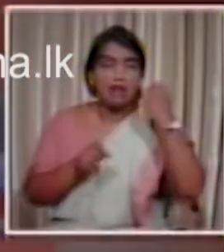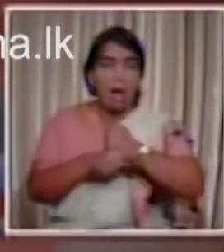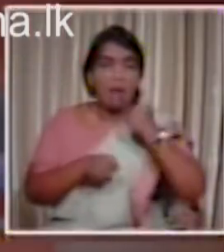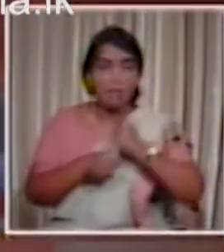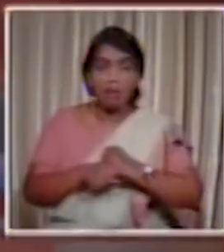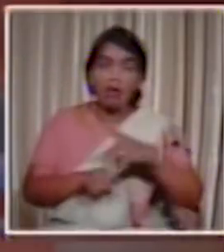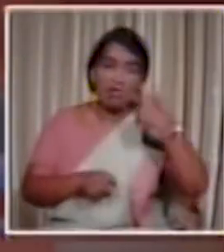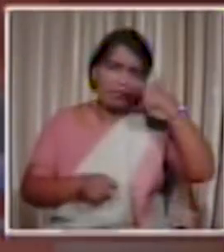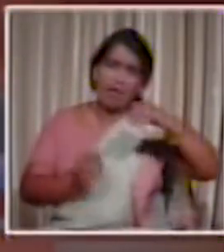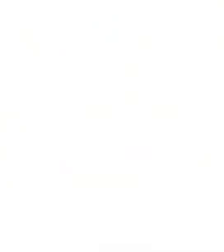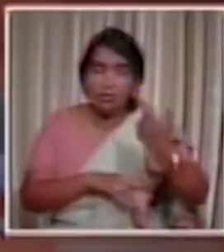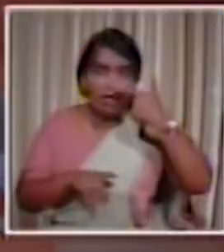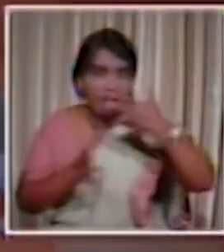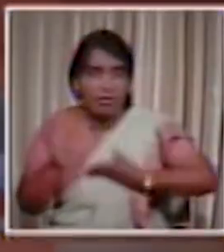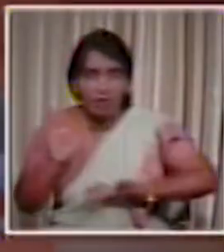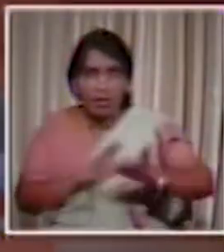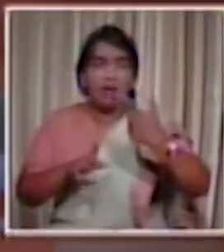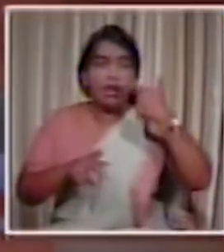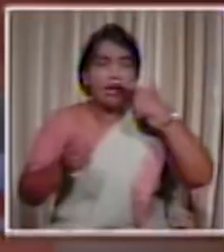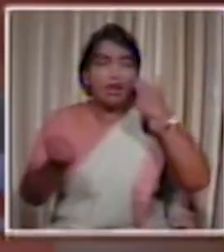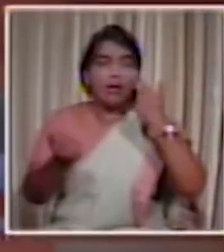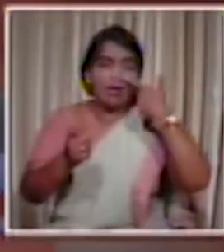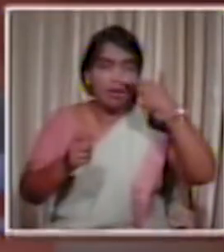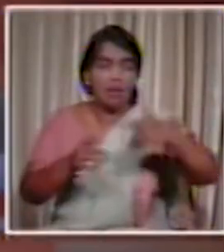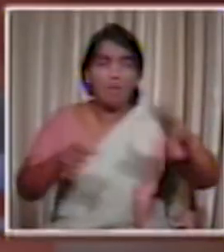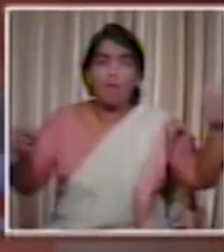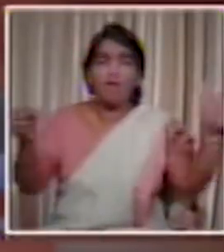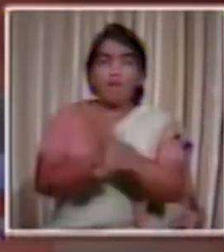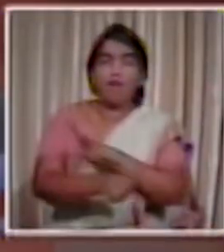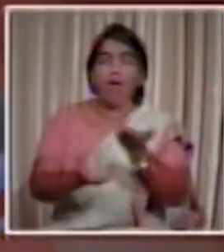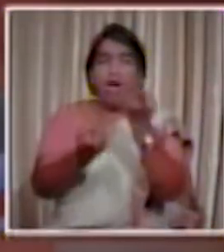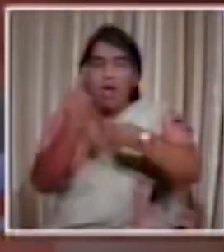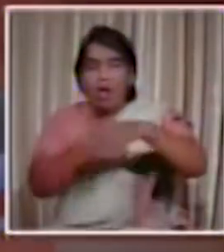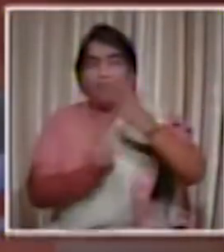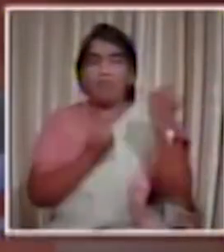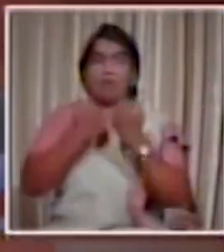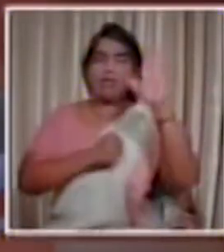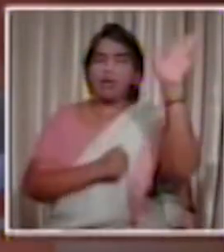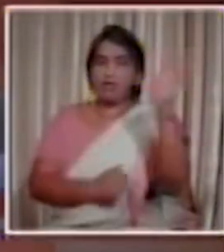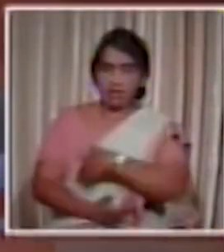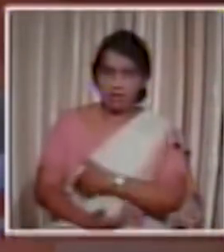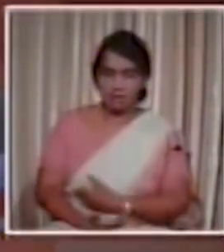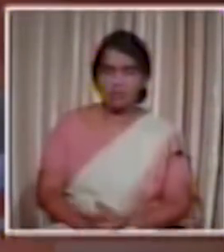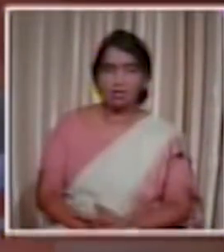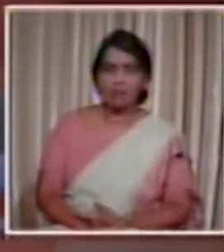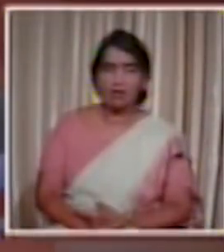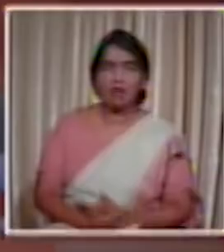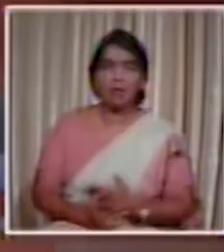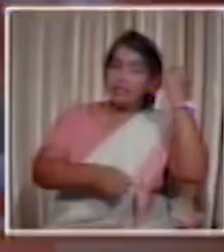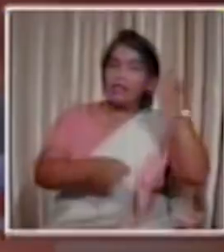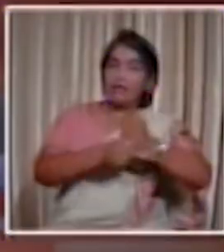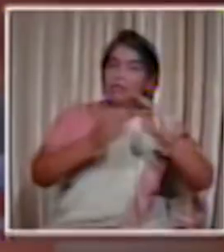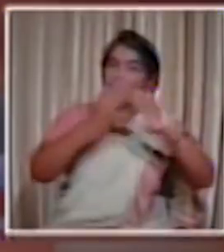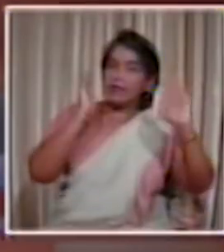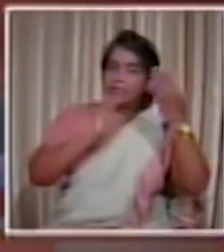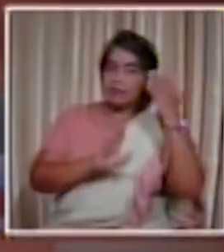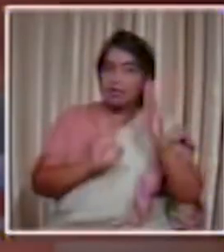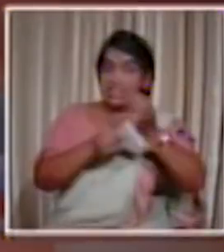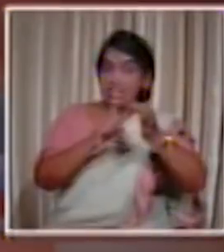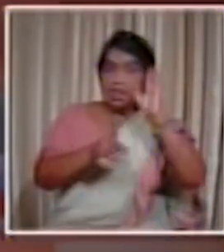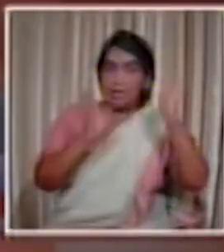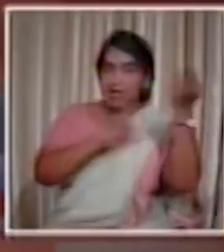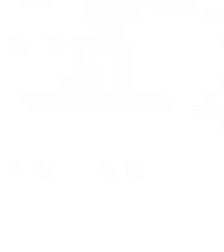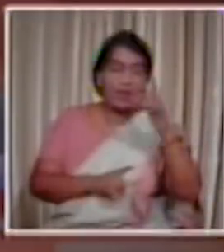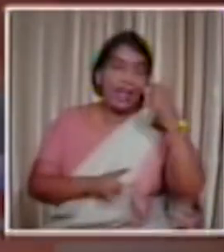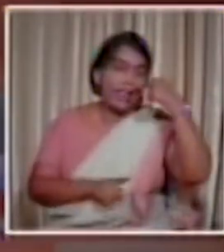ඇතිතරම් තෙල් තියන බවුසර් යනවලු සෙඩ් වල ටැංකි පිරිලා බවුසර් ආපහු හොරවලා යනවා කිව්වා අඟහරු ලෝකෙද මේ වුනේ ඉස්සලම ජනතාව පාට